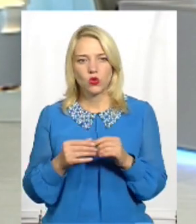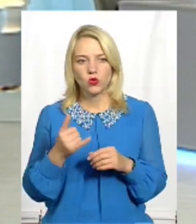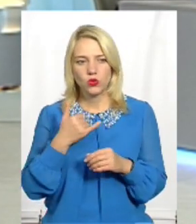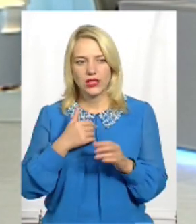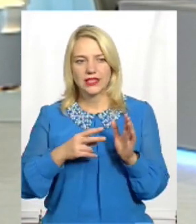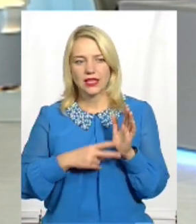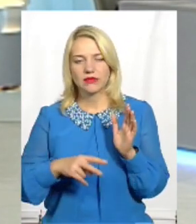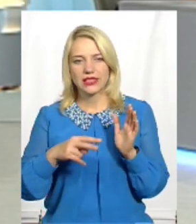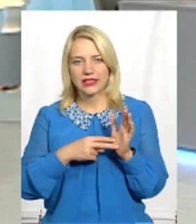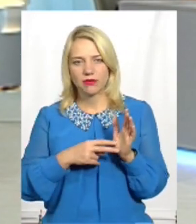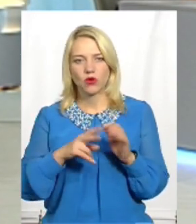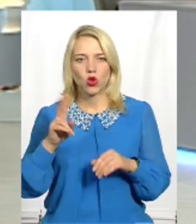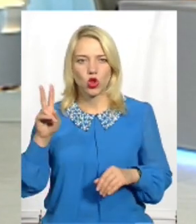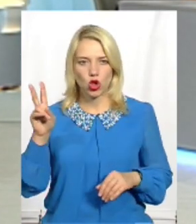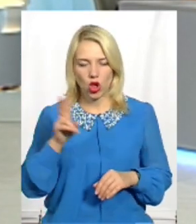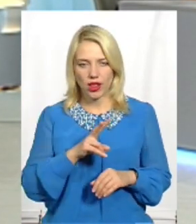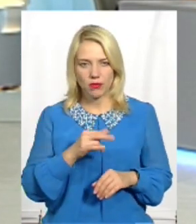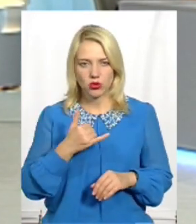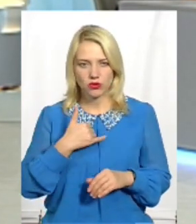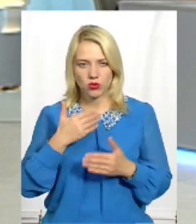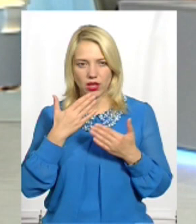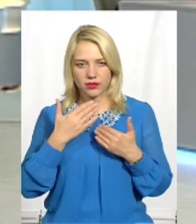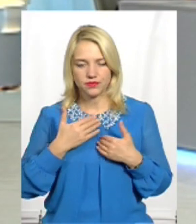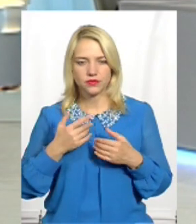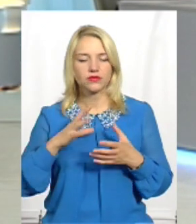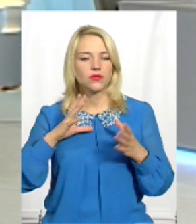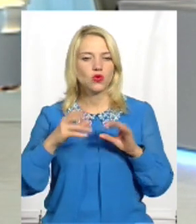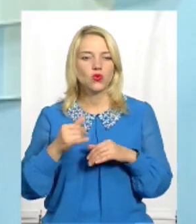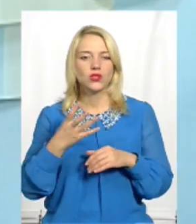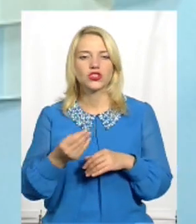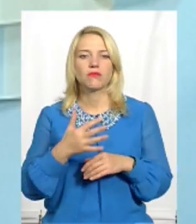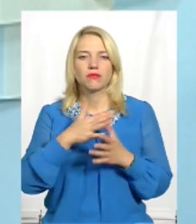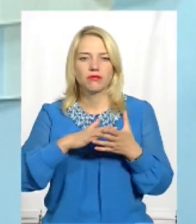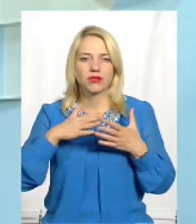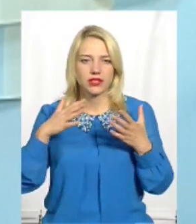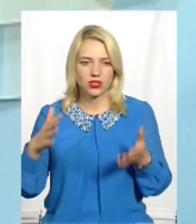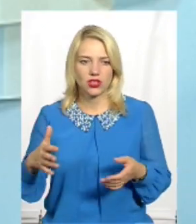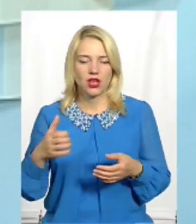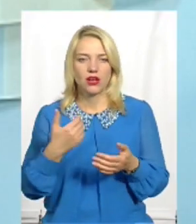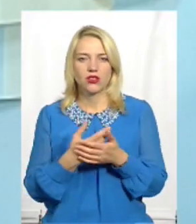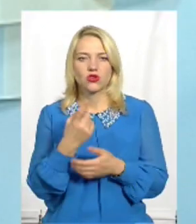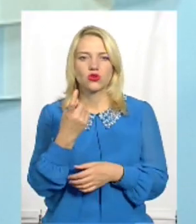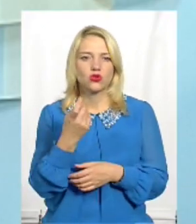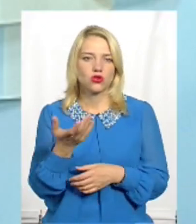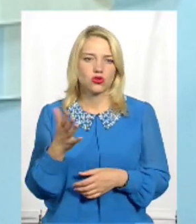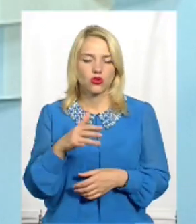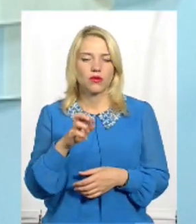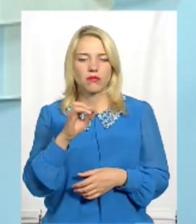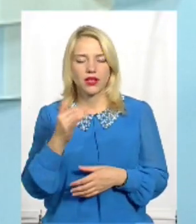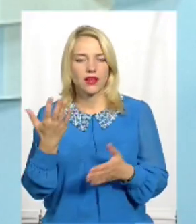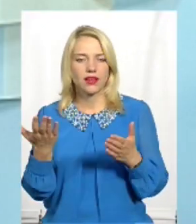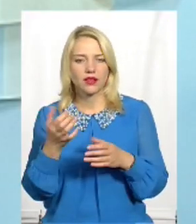нас 77 тролейбусів. Всього у нас тролейбусів набагато більше. А набагато більше. Їх до сотні, ті, які могли